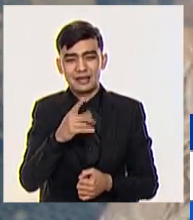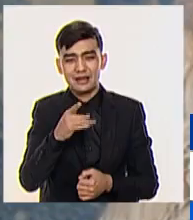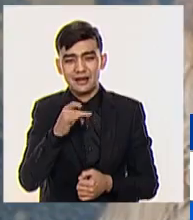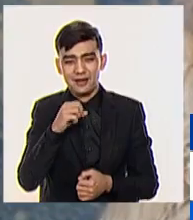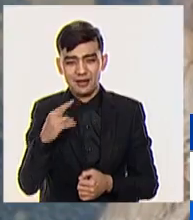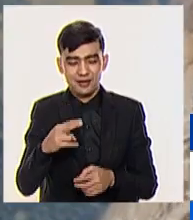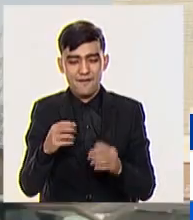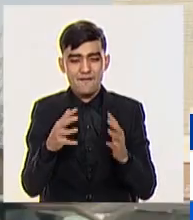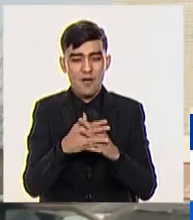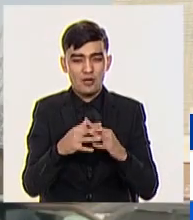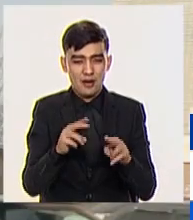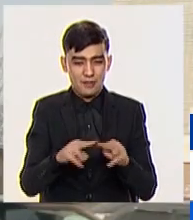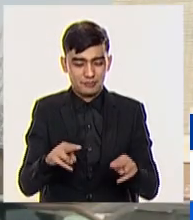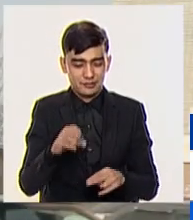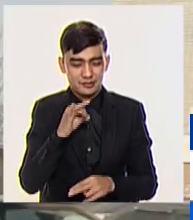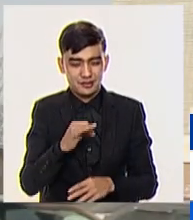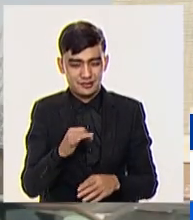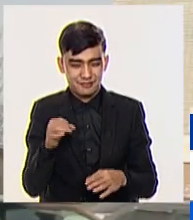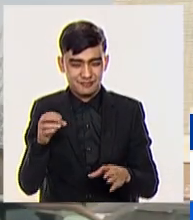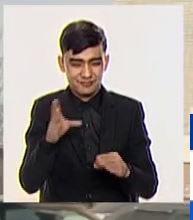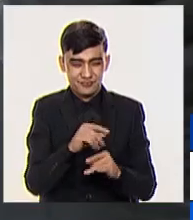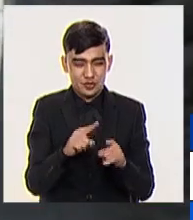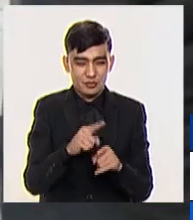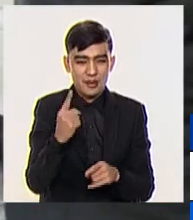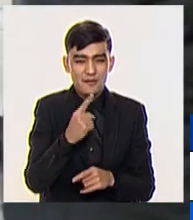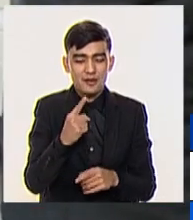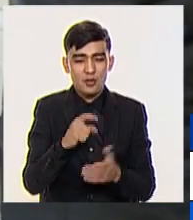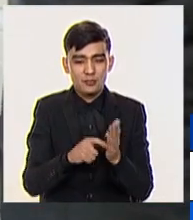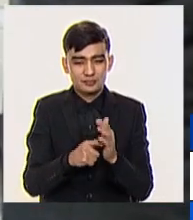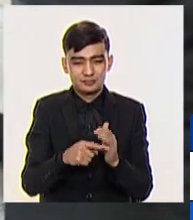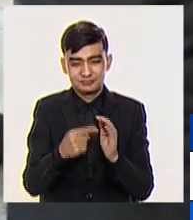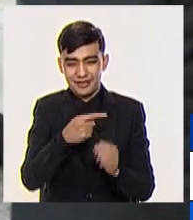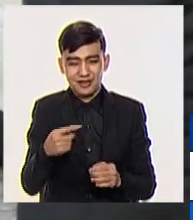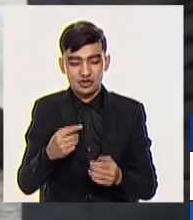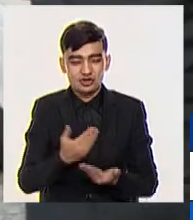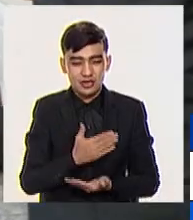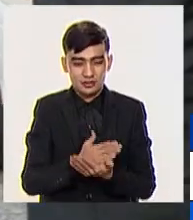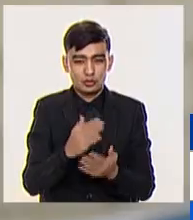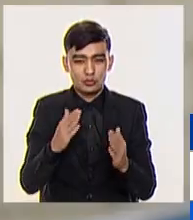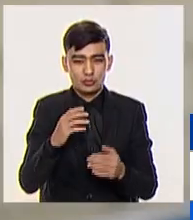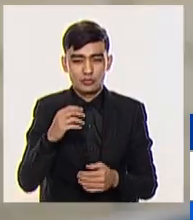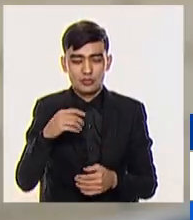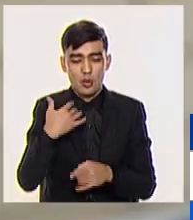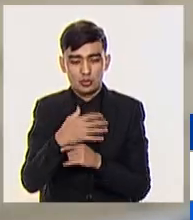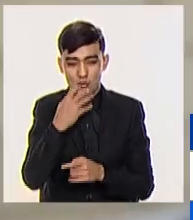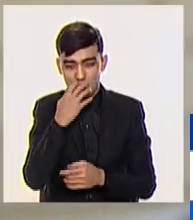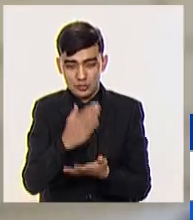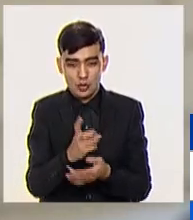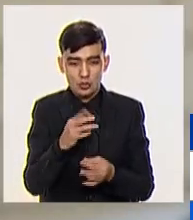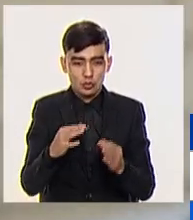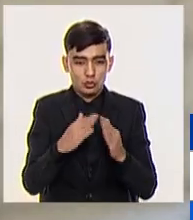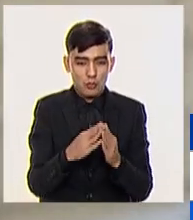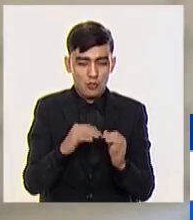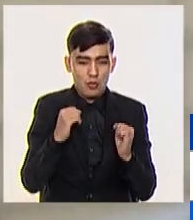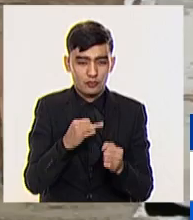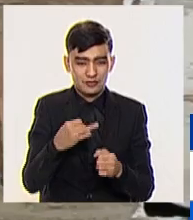болған Ленинград секілді. Осы тұрғын үйдің бірінші қабатында тұратын Зухра Қайшубаева күн жылынғанымен үйіміз әлі де суық дейді. Амалы жоқтан